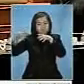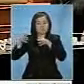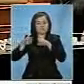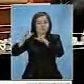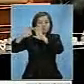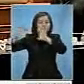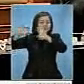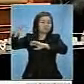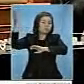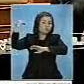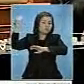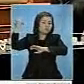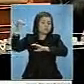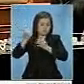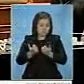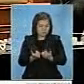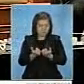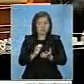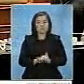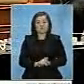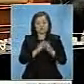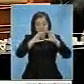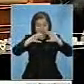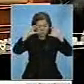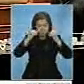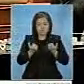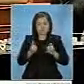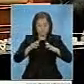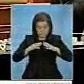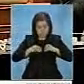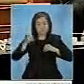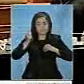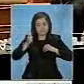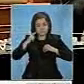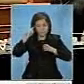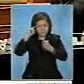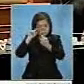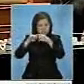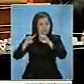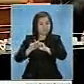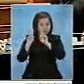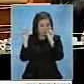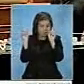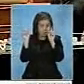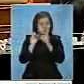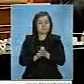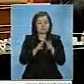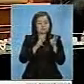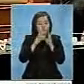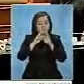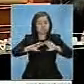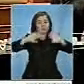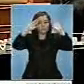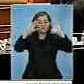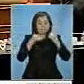ดิมซึ่งก็ขออนุญาตยอมรับว่าเป็นความจริงแล้วก็แนวคิดที่เราทำงานกันม